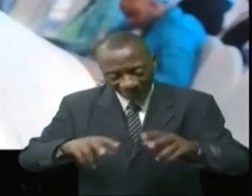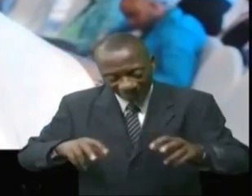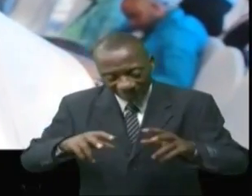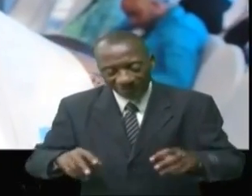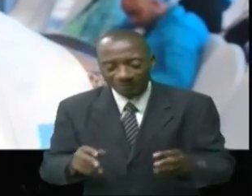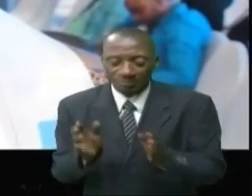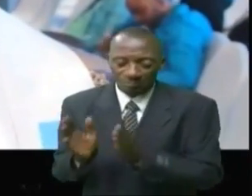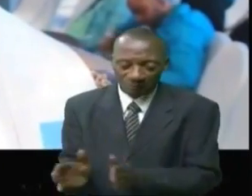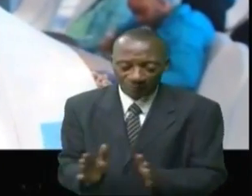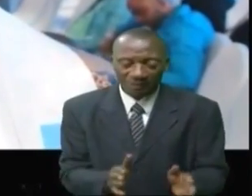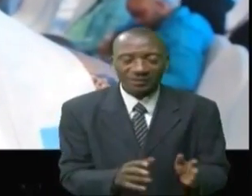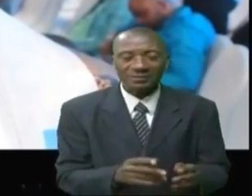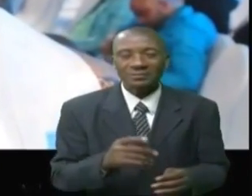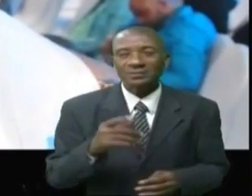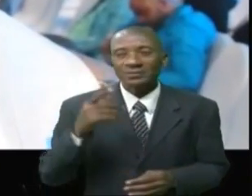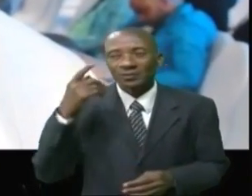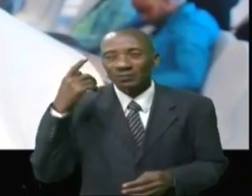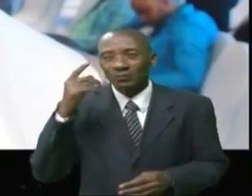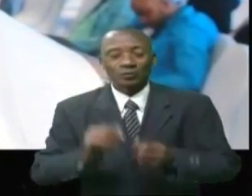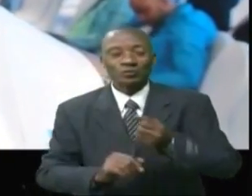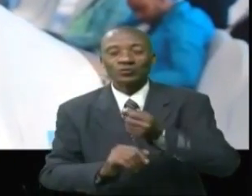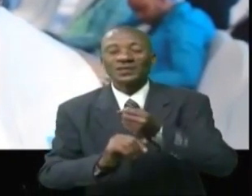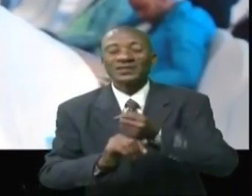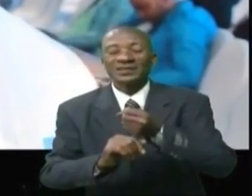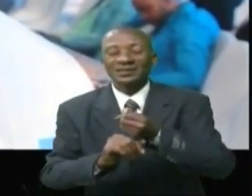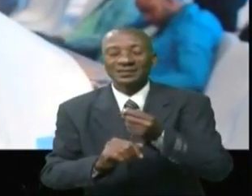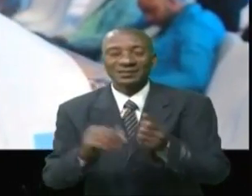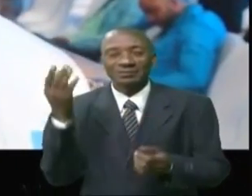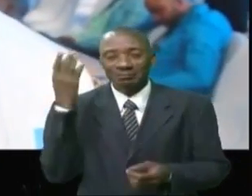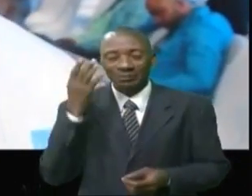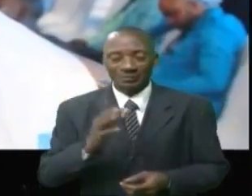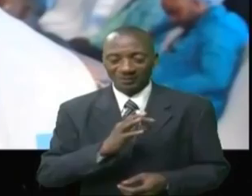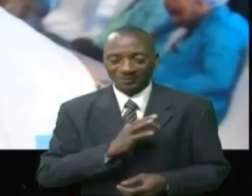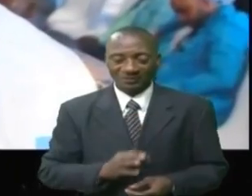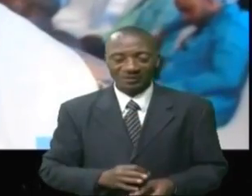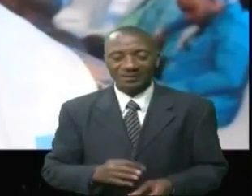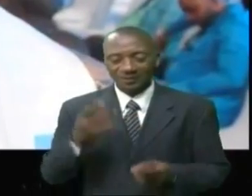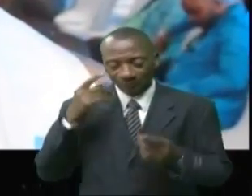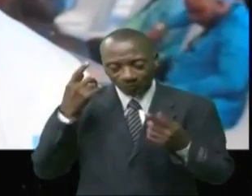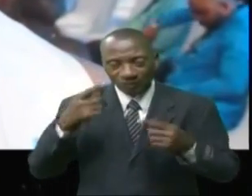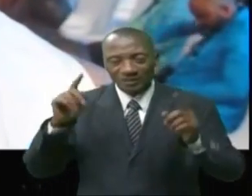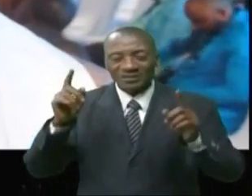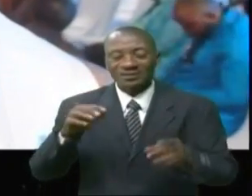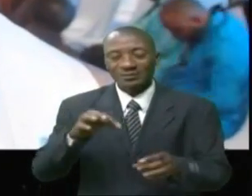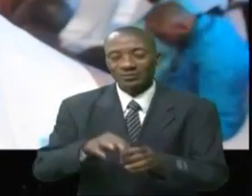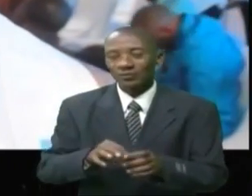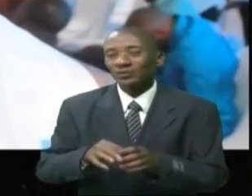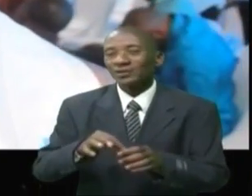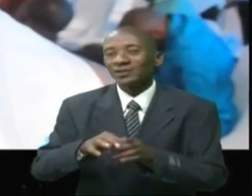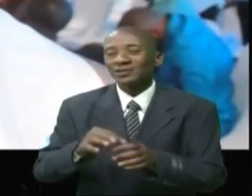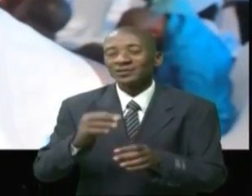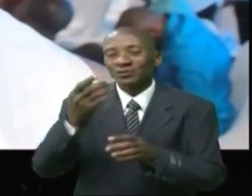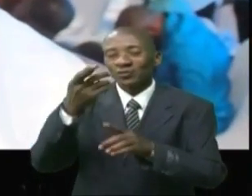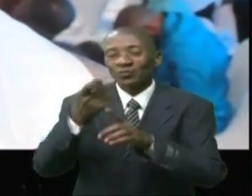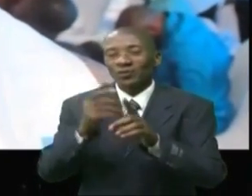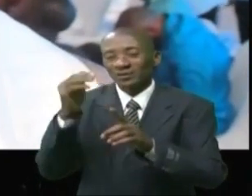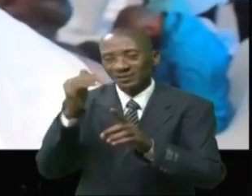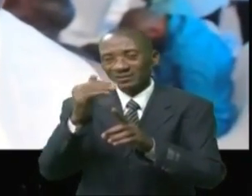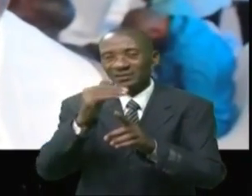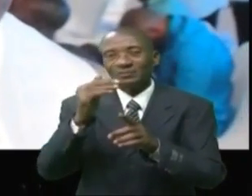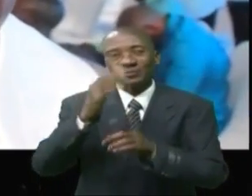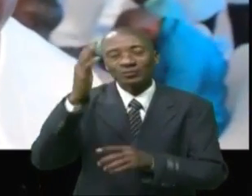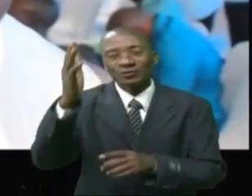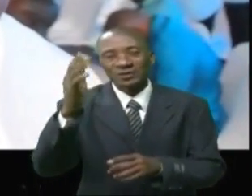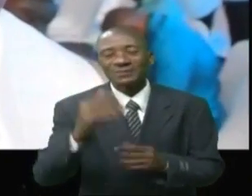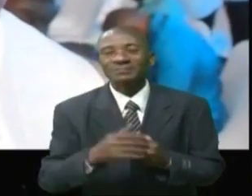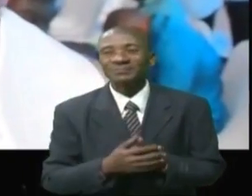candidature de notre candidat aux élections présidentielles, élections présidentielles. Comme vous le savez, nous